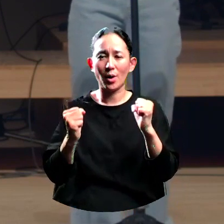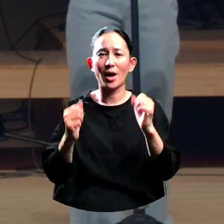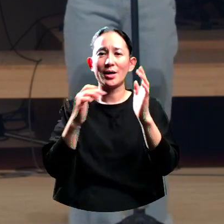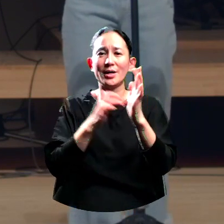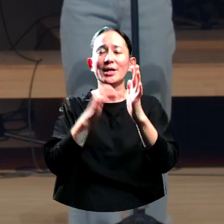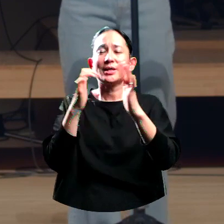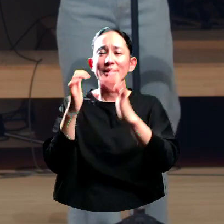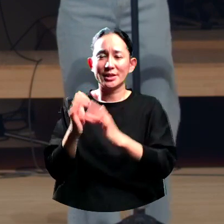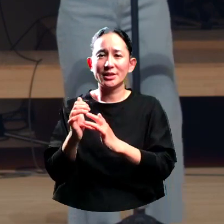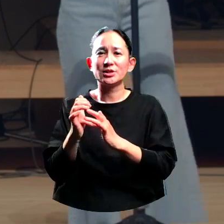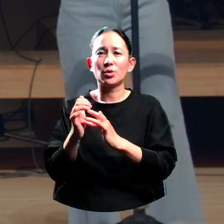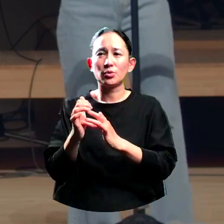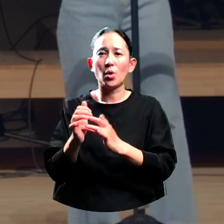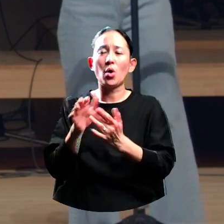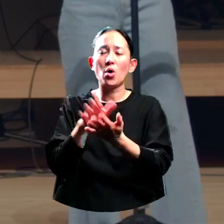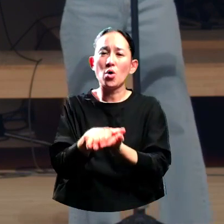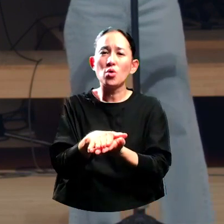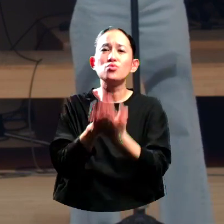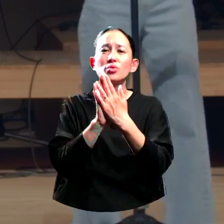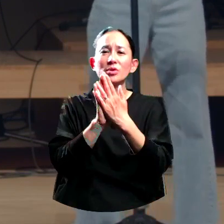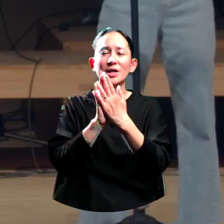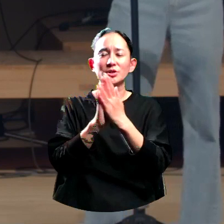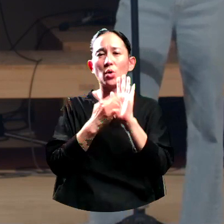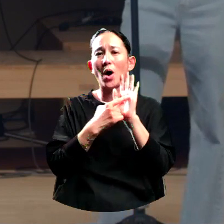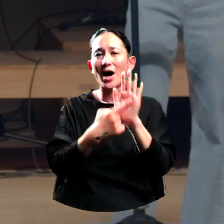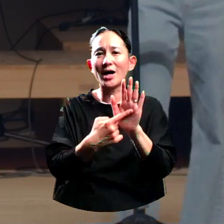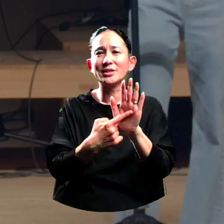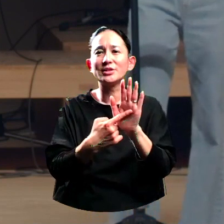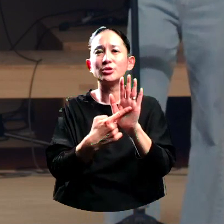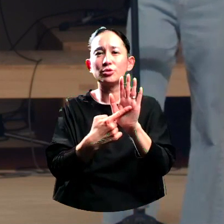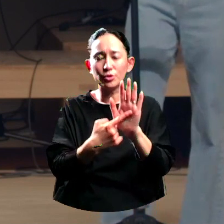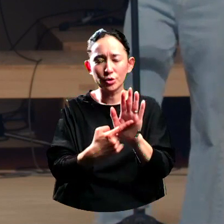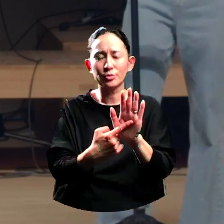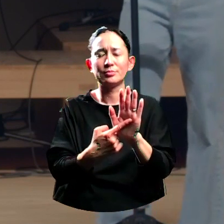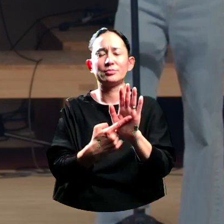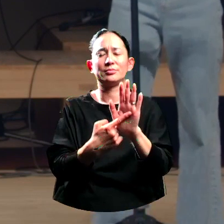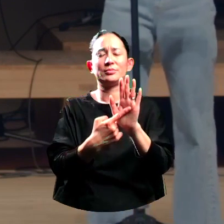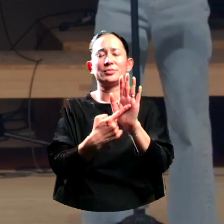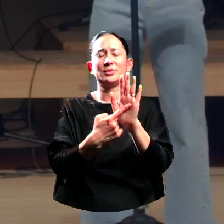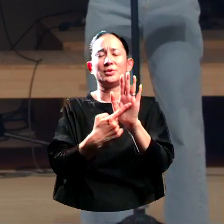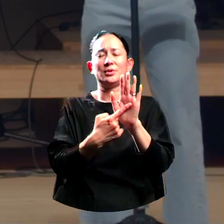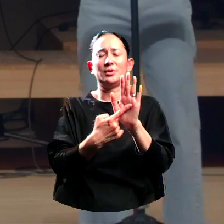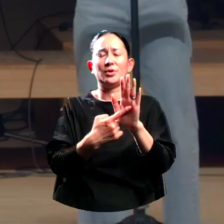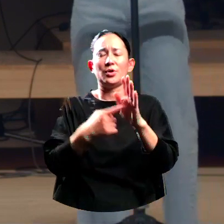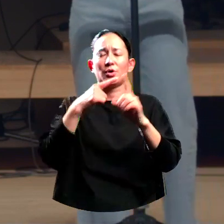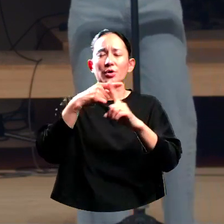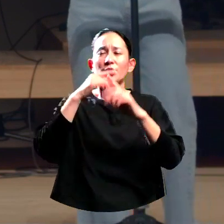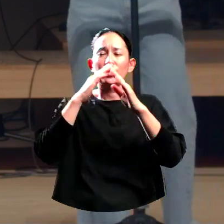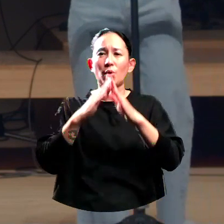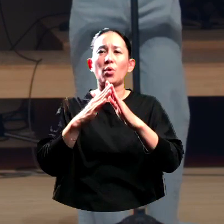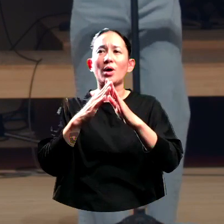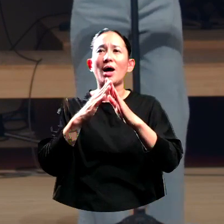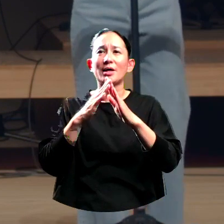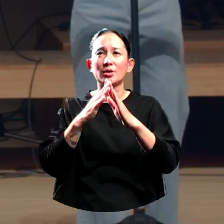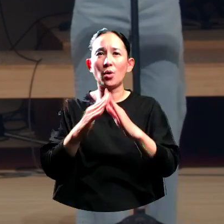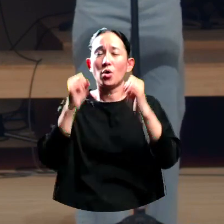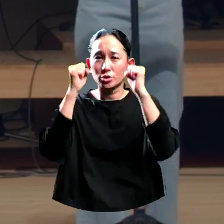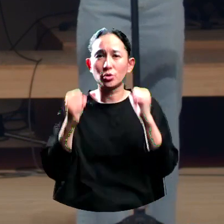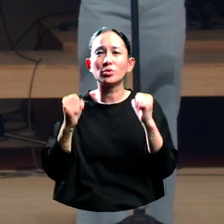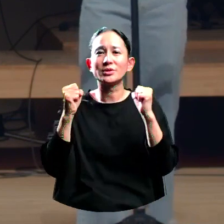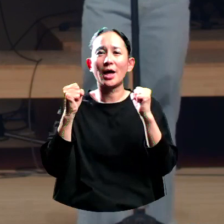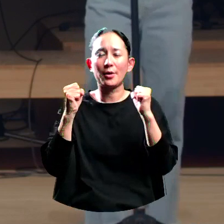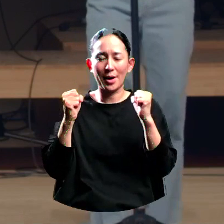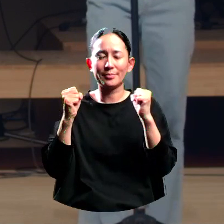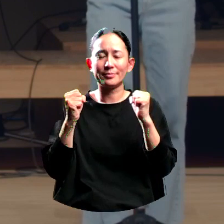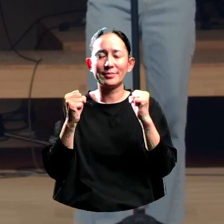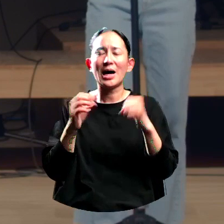しする教会の存在は、これが世界に存在している事実はまさにイエス様が復活したことを物語っているんです。